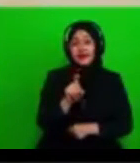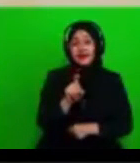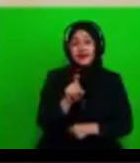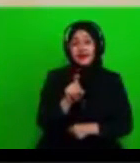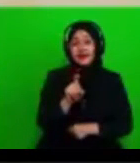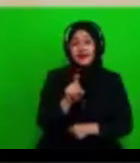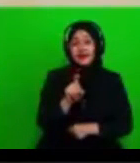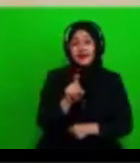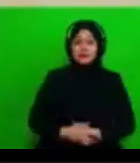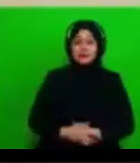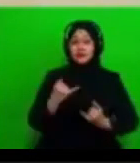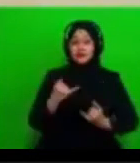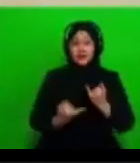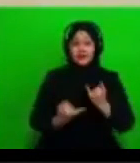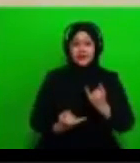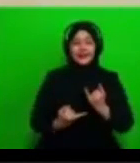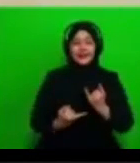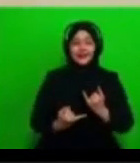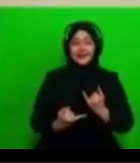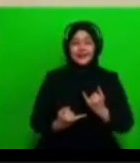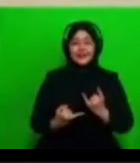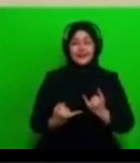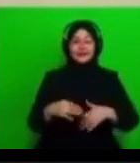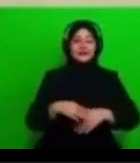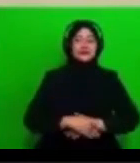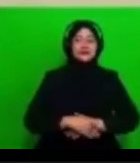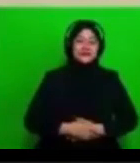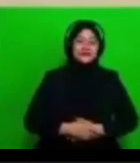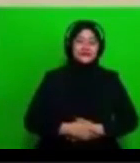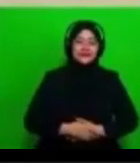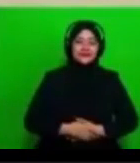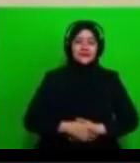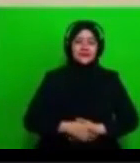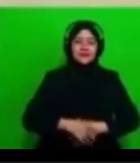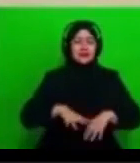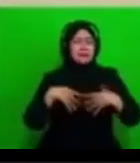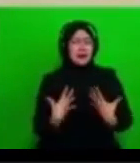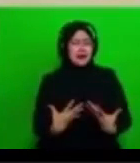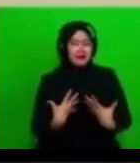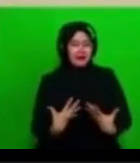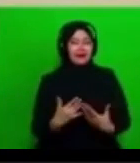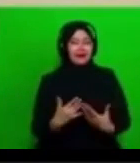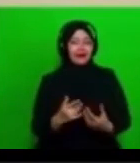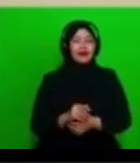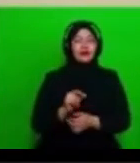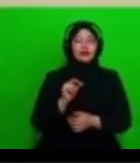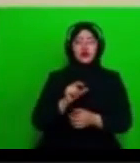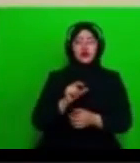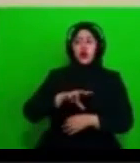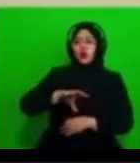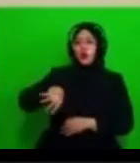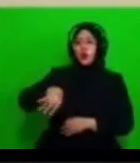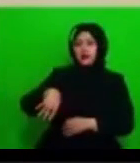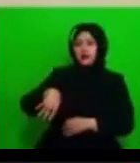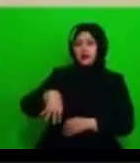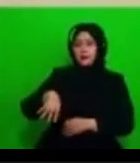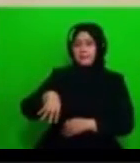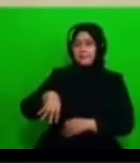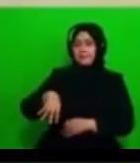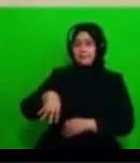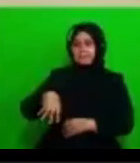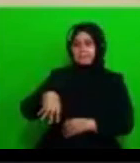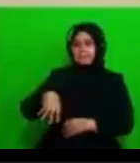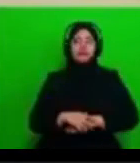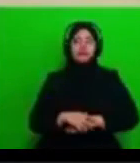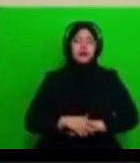selanjutnya. Terakhir ya. Di sesi ini. Bagaimana langkah-langkah yang dapat dilakukan keluarga agar dapat